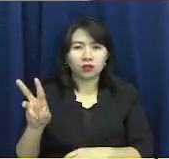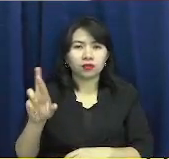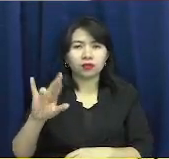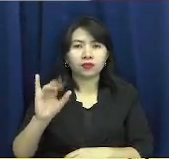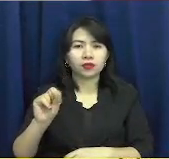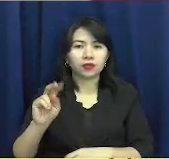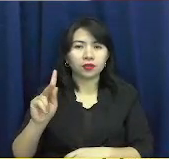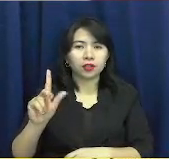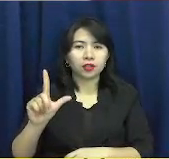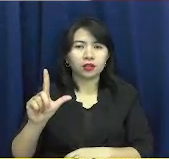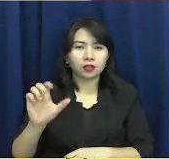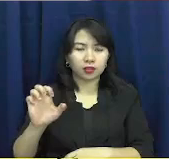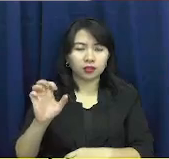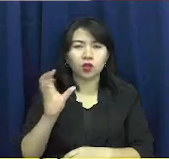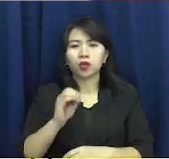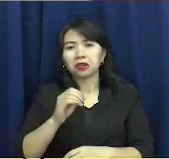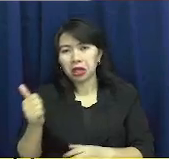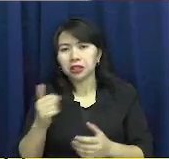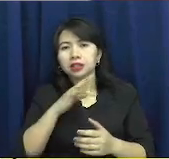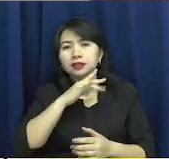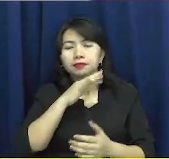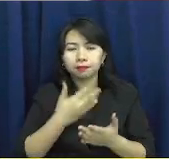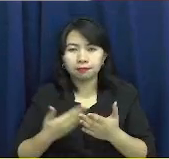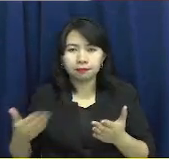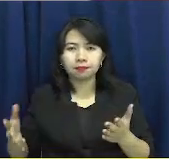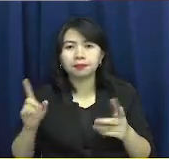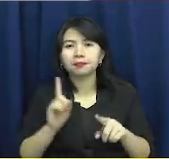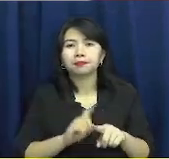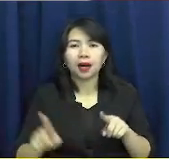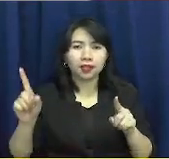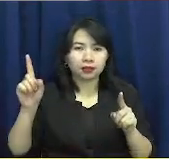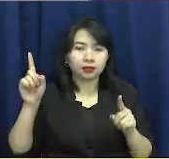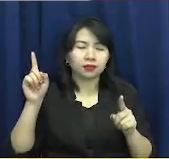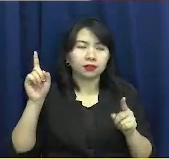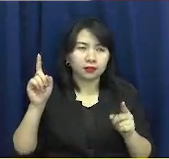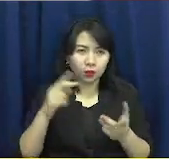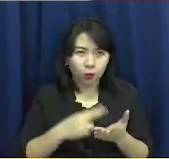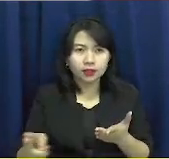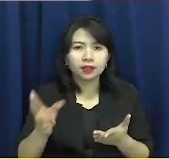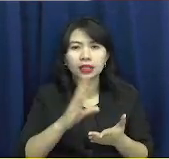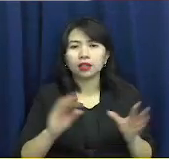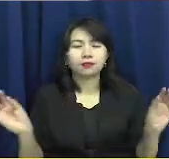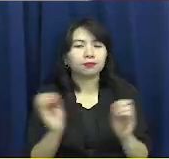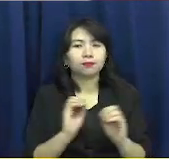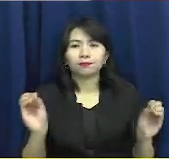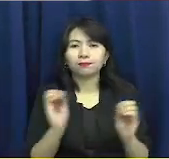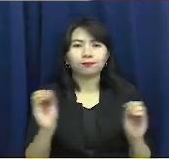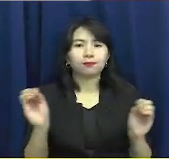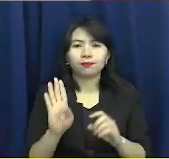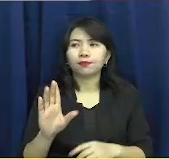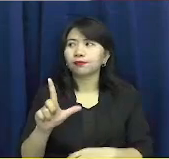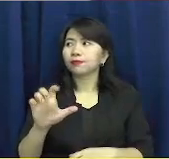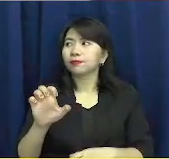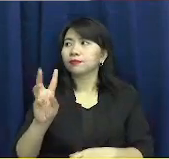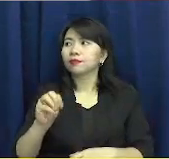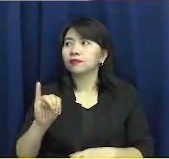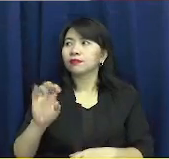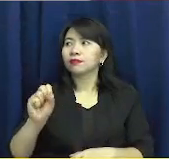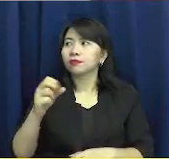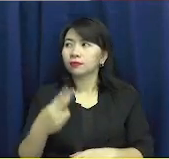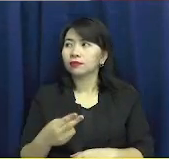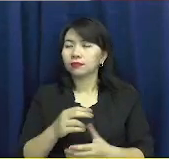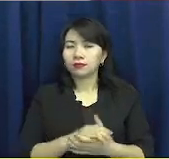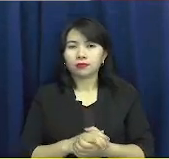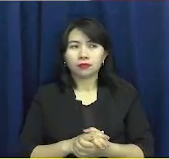or any such thing, but that it should be holy and without blemish. In fact, hindi pa natin naabot